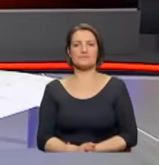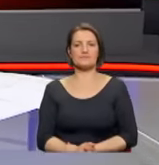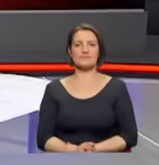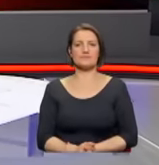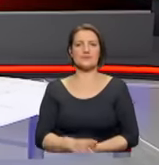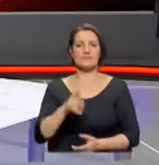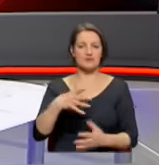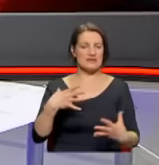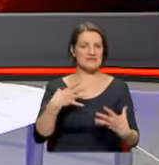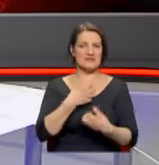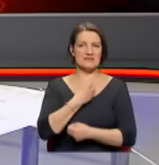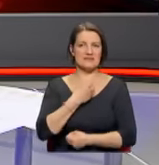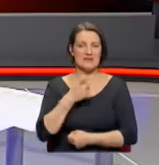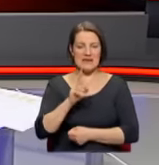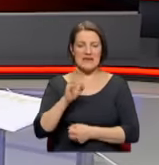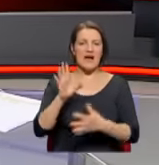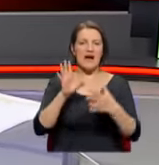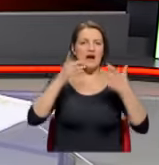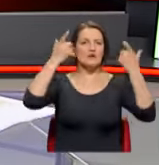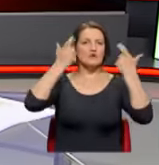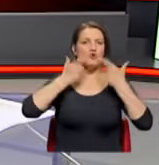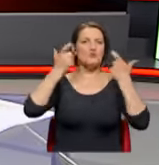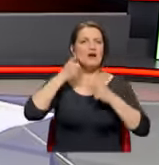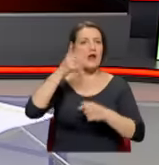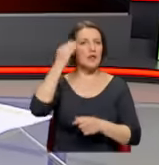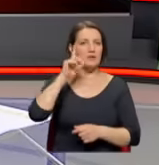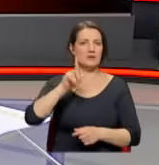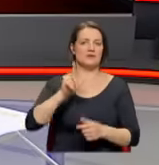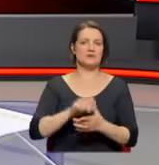Yani buradaki sıkıntıyı ilgililerin anlaması lazım.